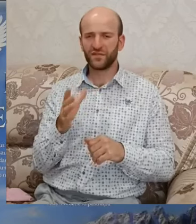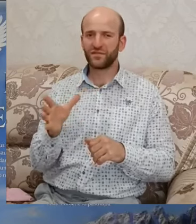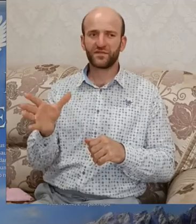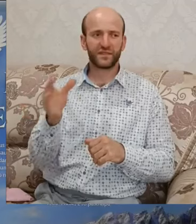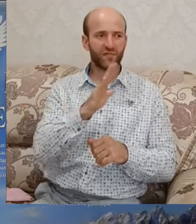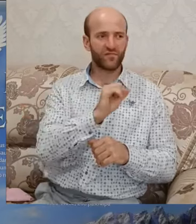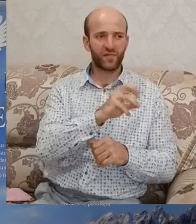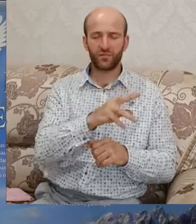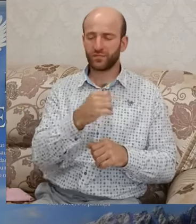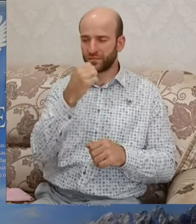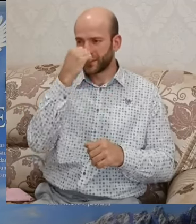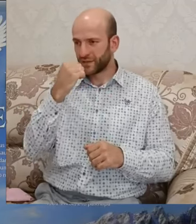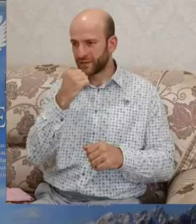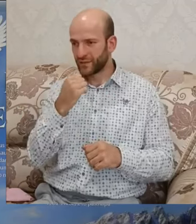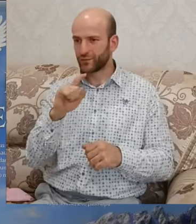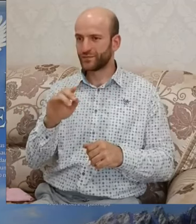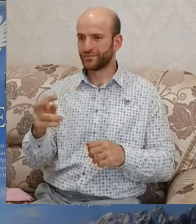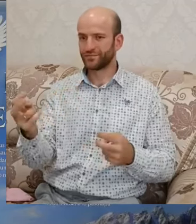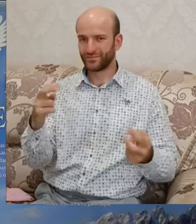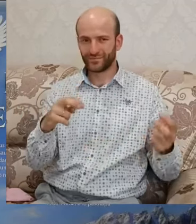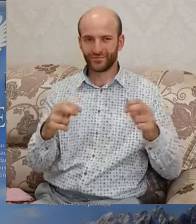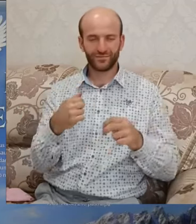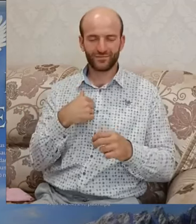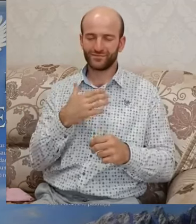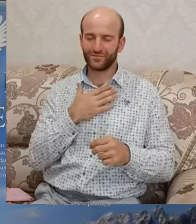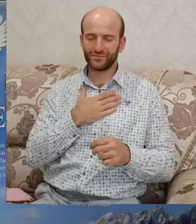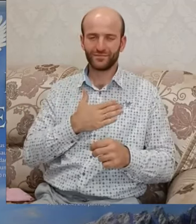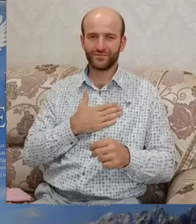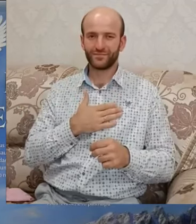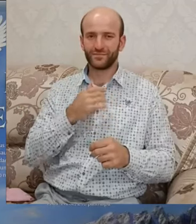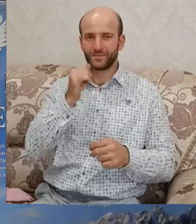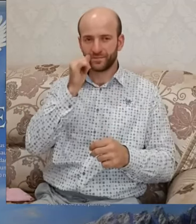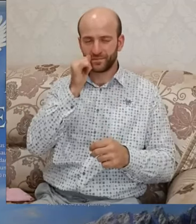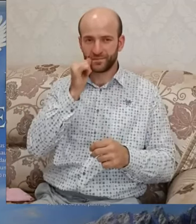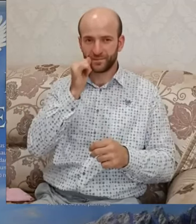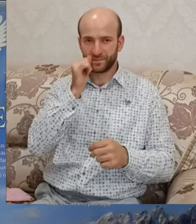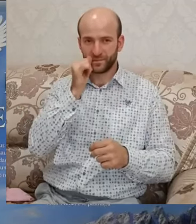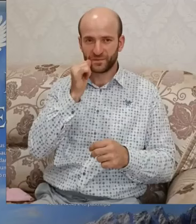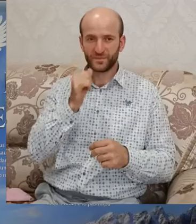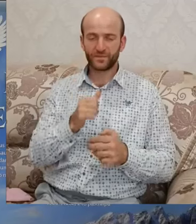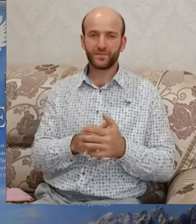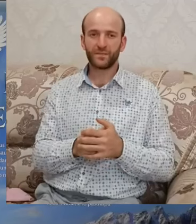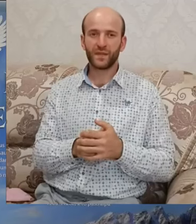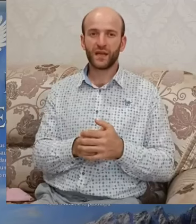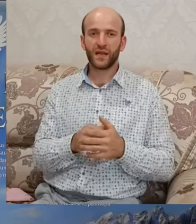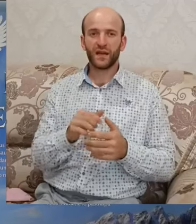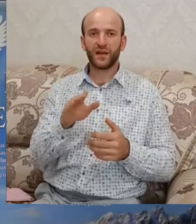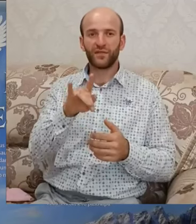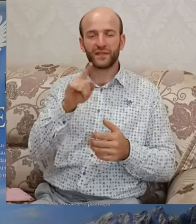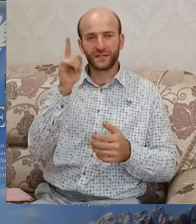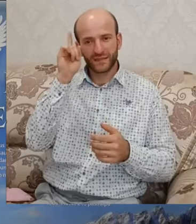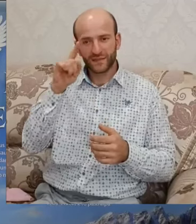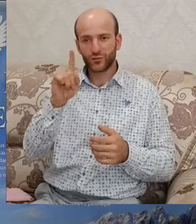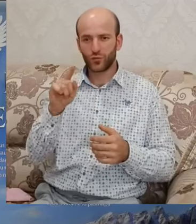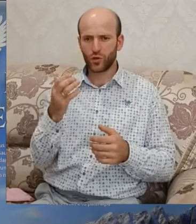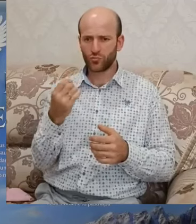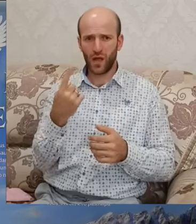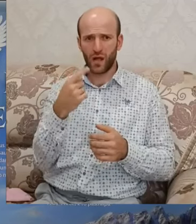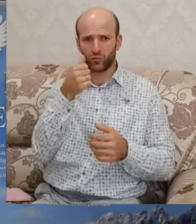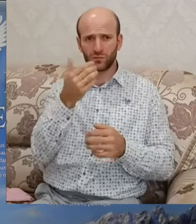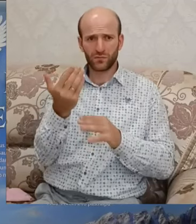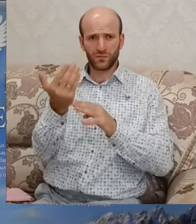negu metai anksčiau aš nebuvau šitoj pozicijoj, kur esu šiandien. Знаете, чуть больше года назад я не был в этой позиции, в